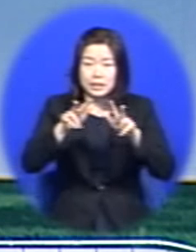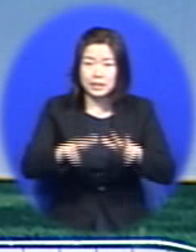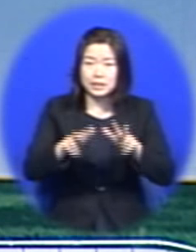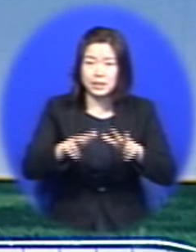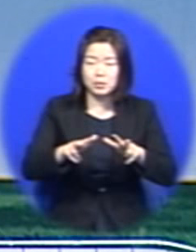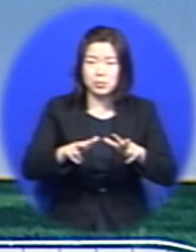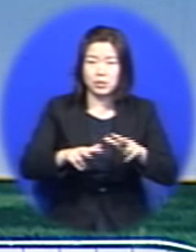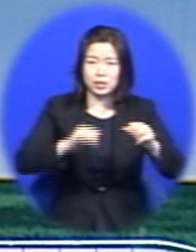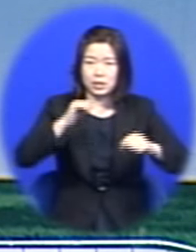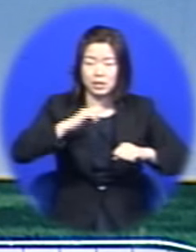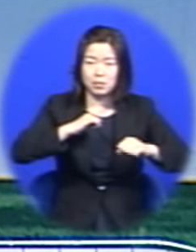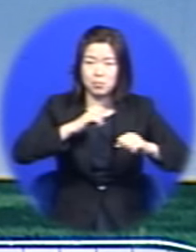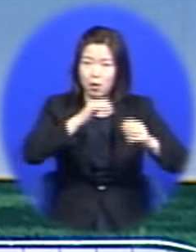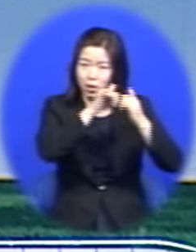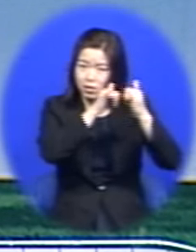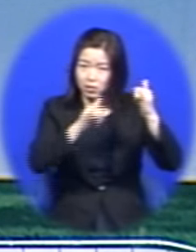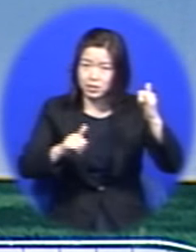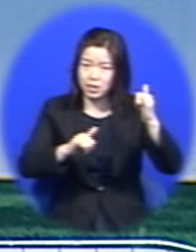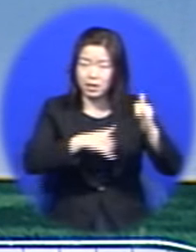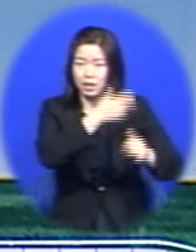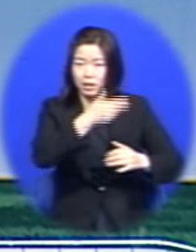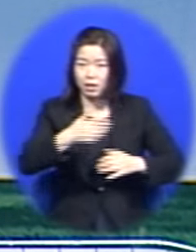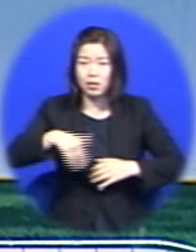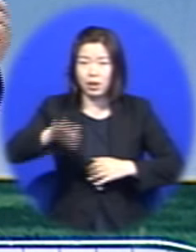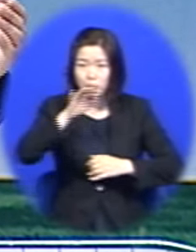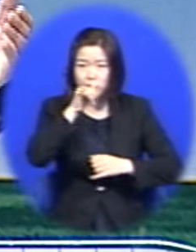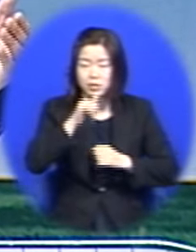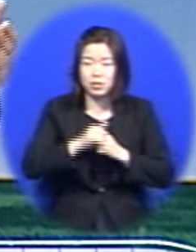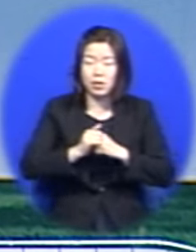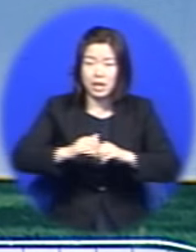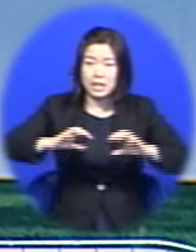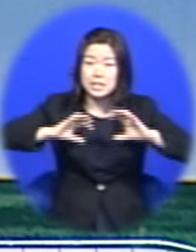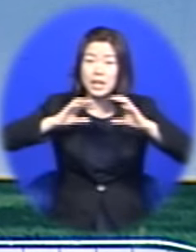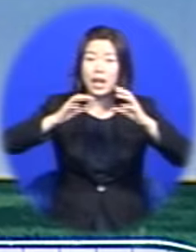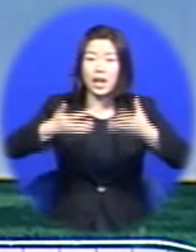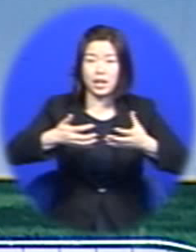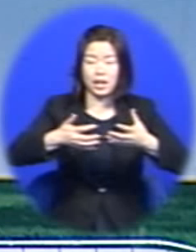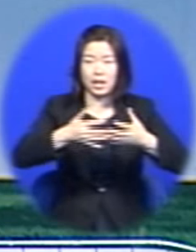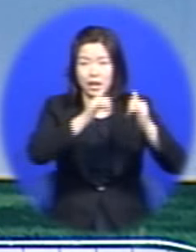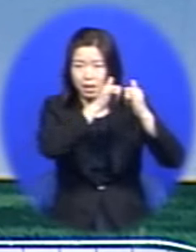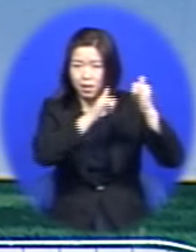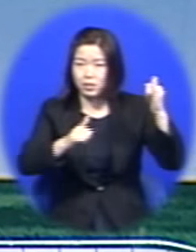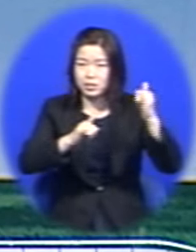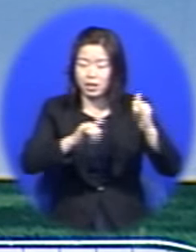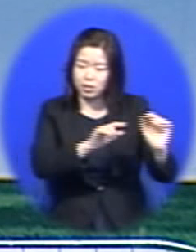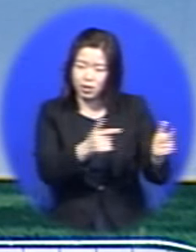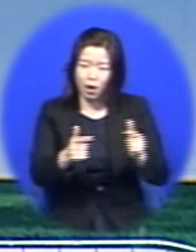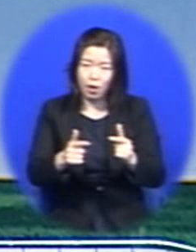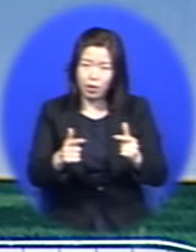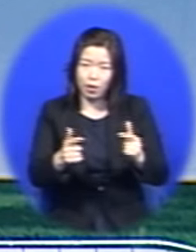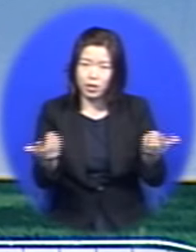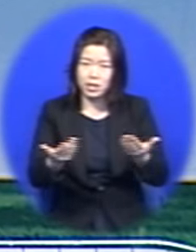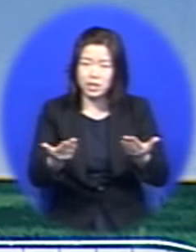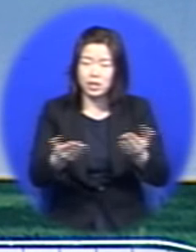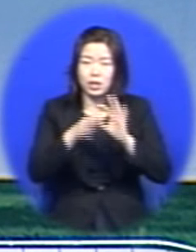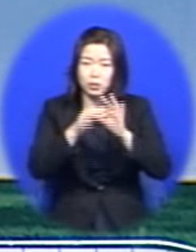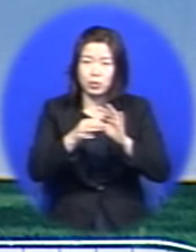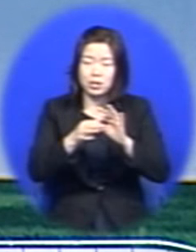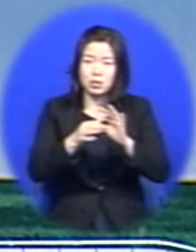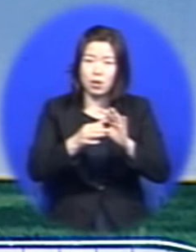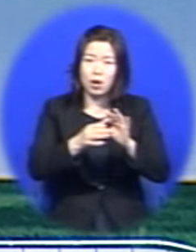지금은 역사는 그렇게 가고 있어요. 여러분, 세계 역사를 여러 사건을 통해서 우리가 뉴스나 인터넷으로 듣고